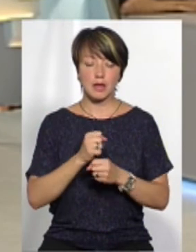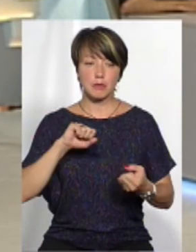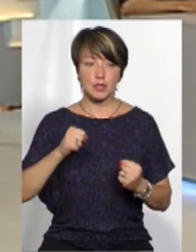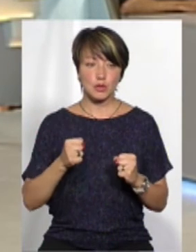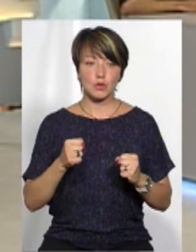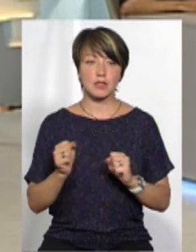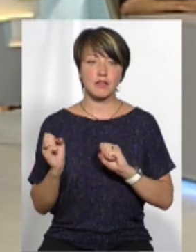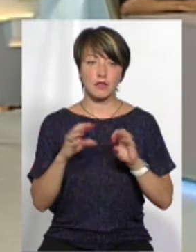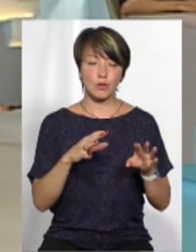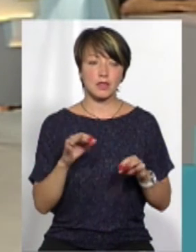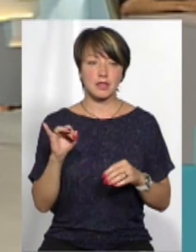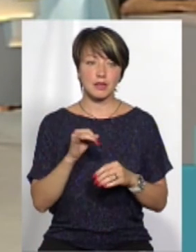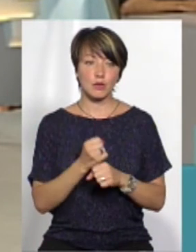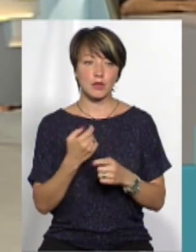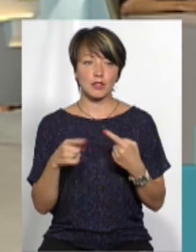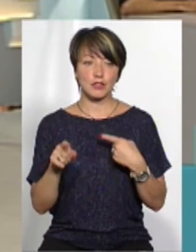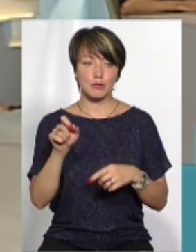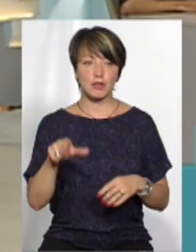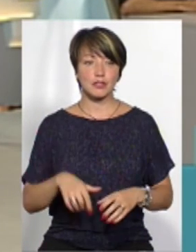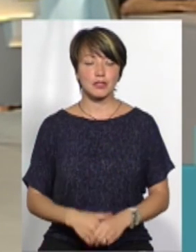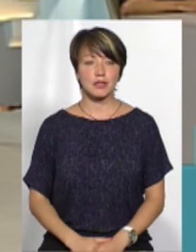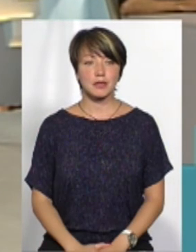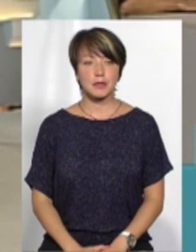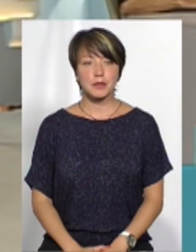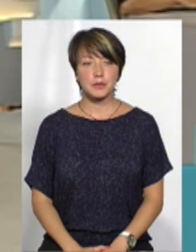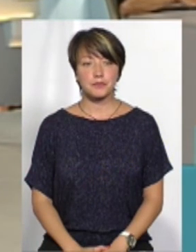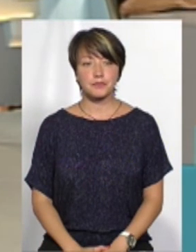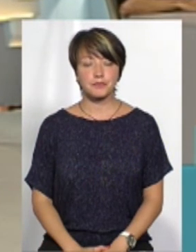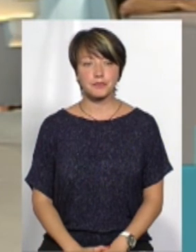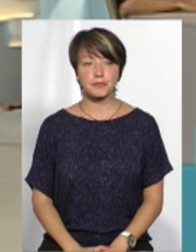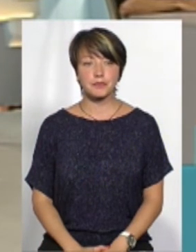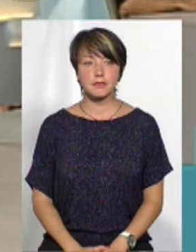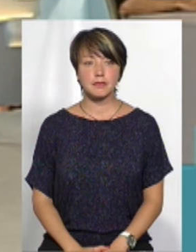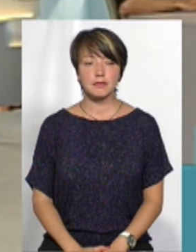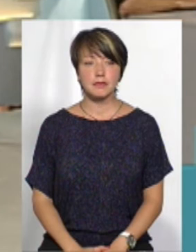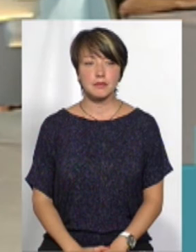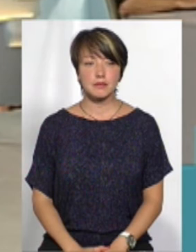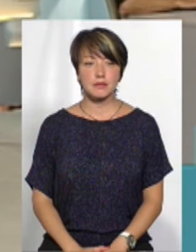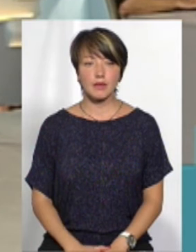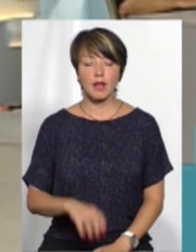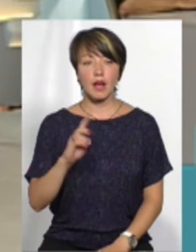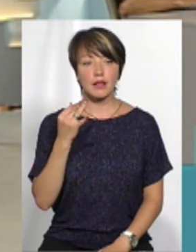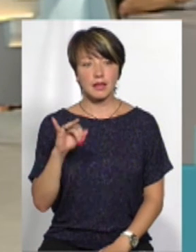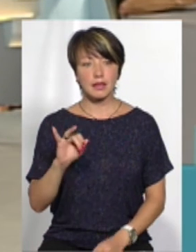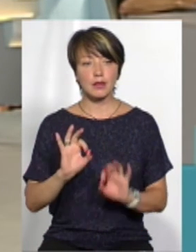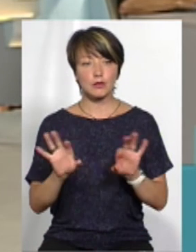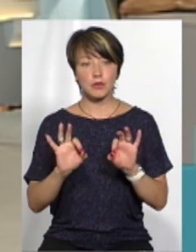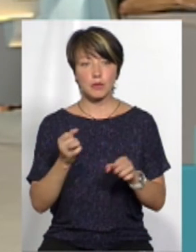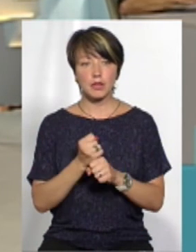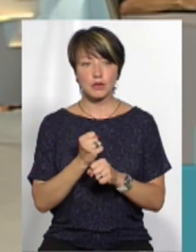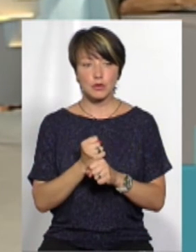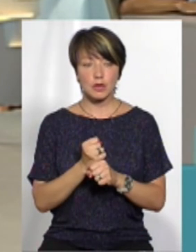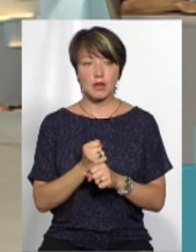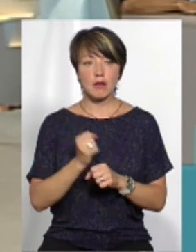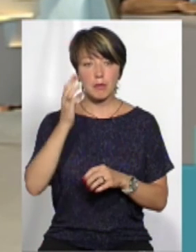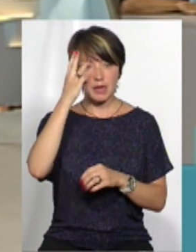пресується, а потім відвозиться і з нього роблять інші пляшки. Пані Оксано, ось Антирій розповів, що він працює саме, ну так будемо так говорити,